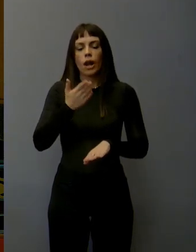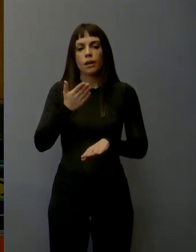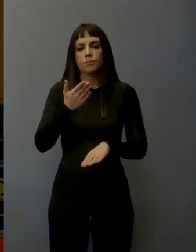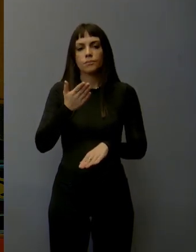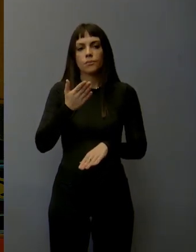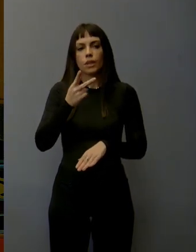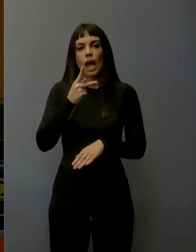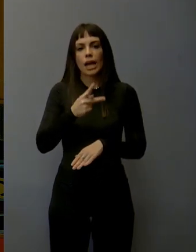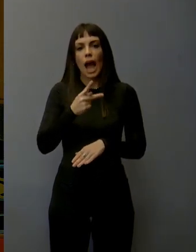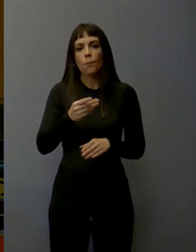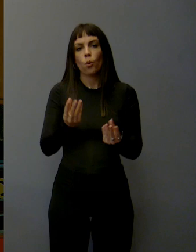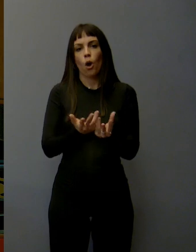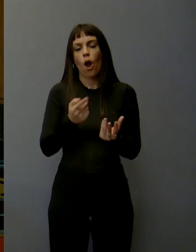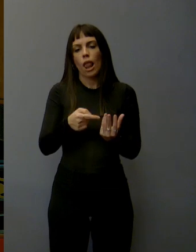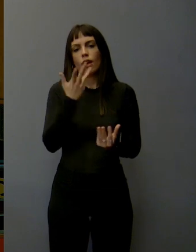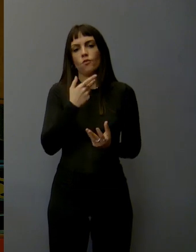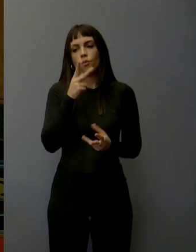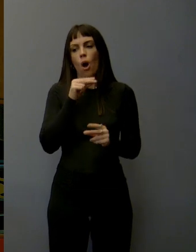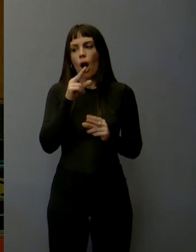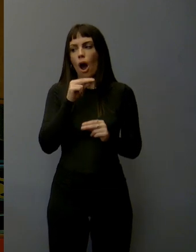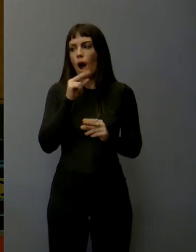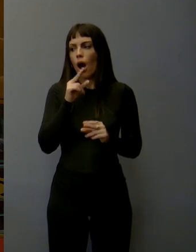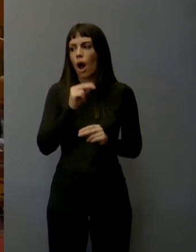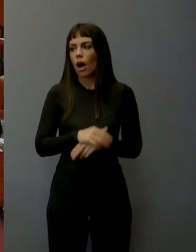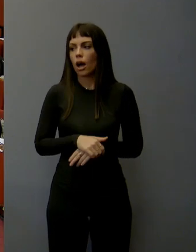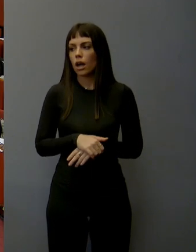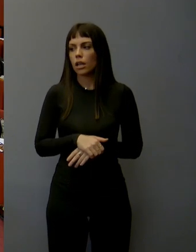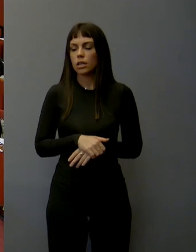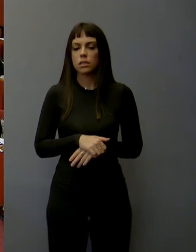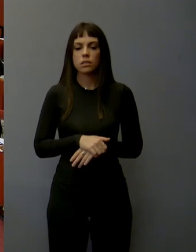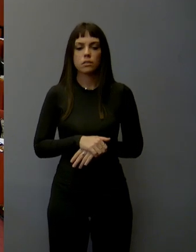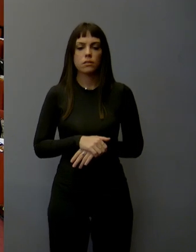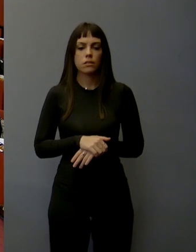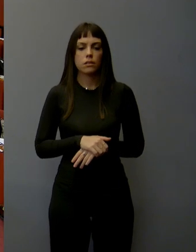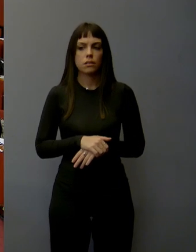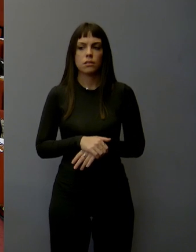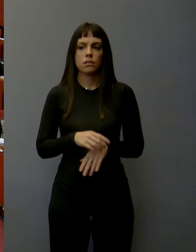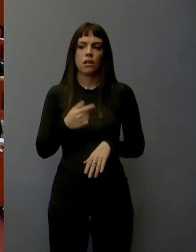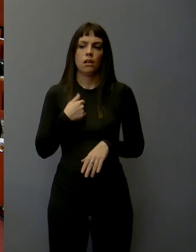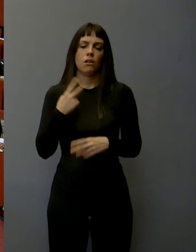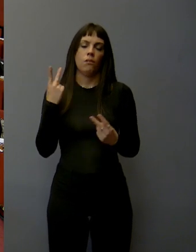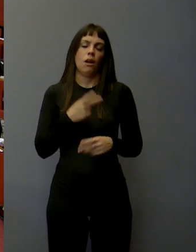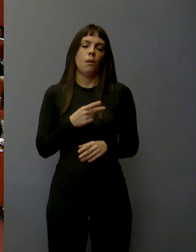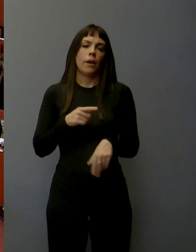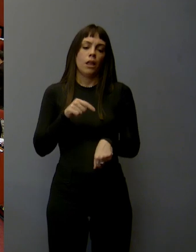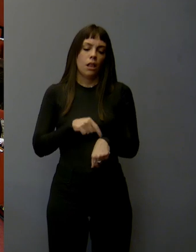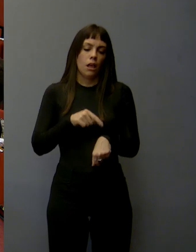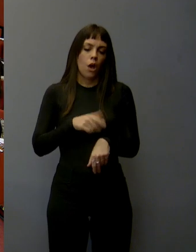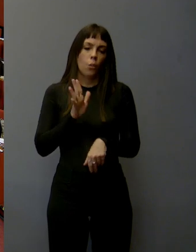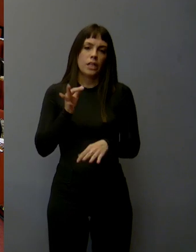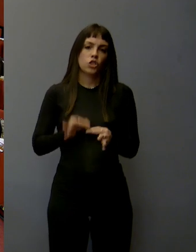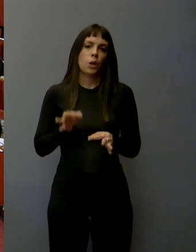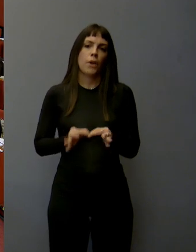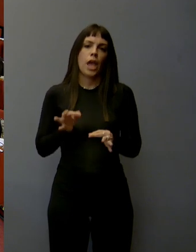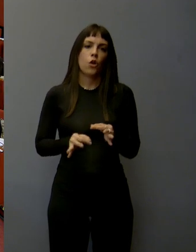noi voi non volete far fare questo casino Veramente sarà un quarto d'ora che sto cercando di farlo